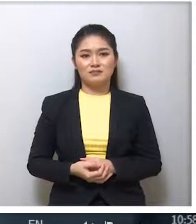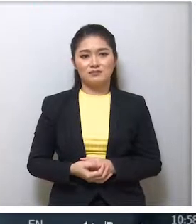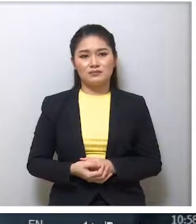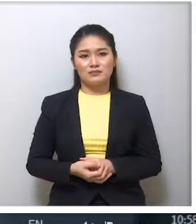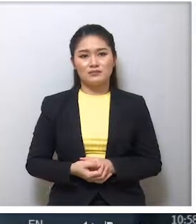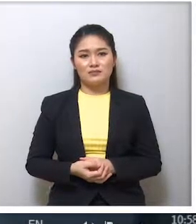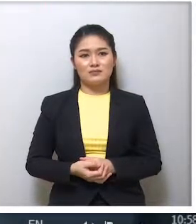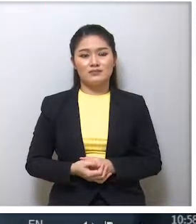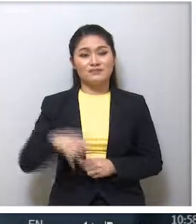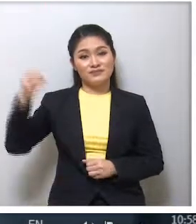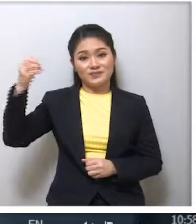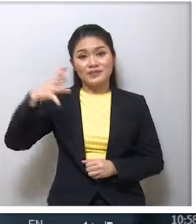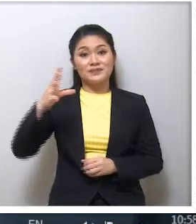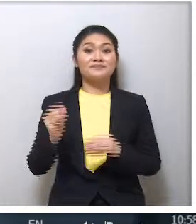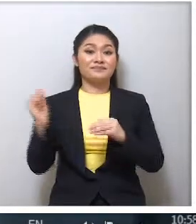ใส่คีย์เฟรมให้แสง